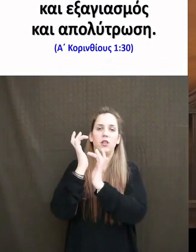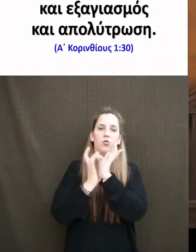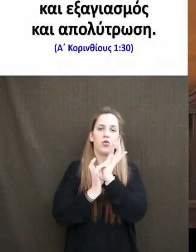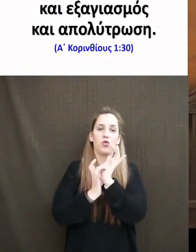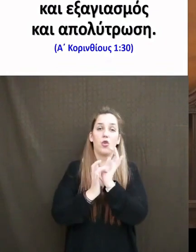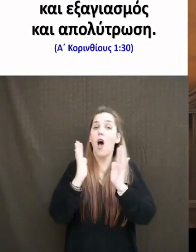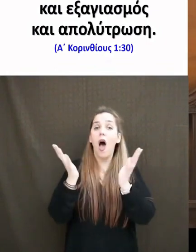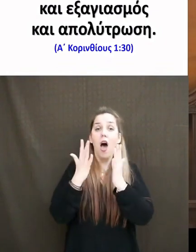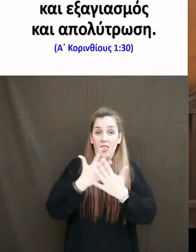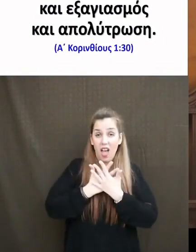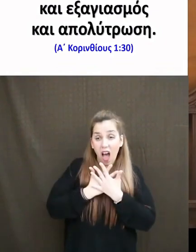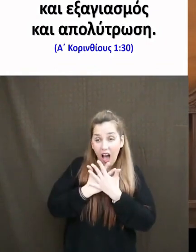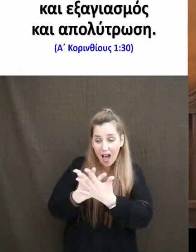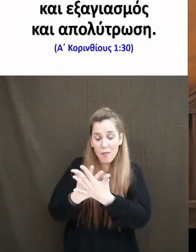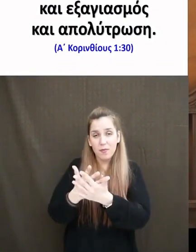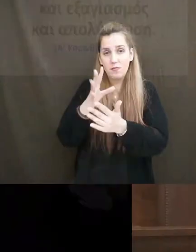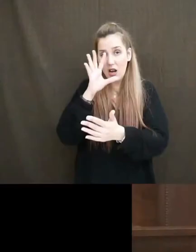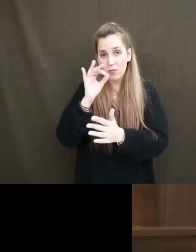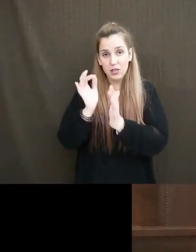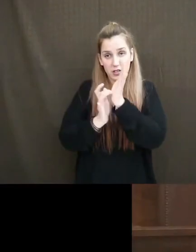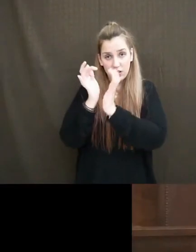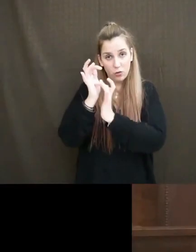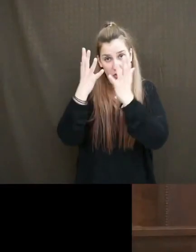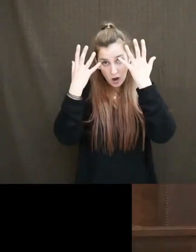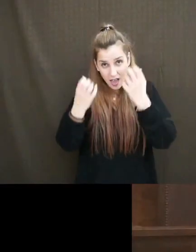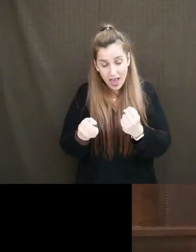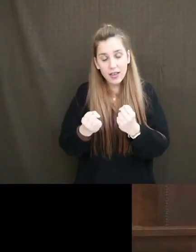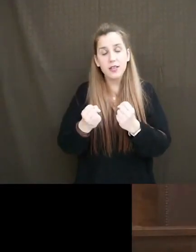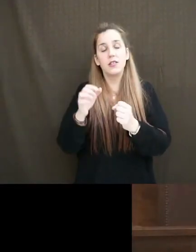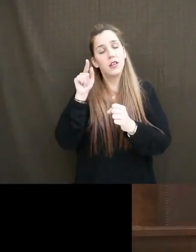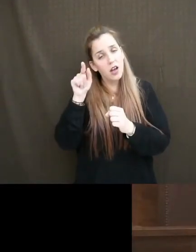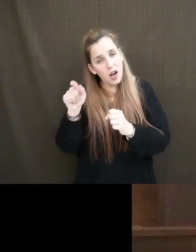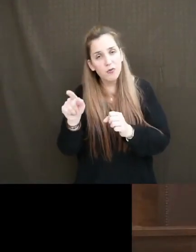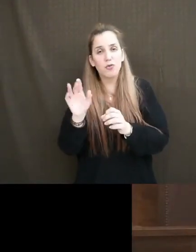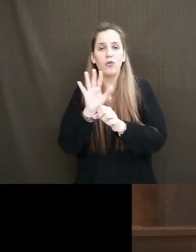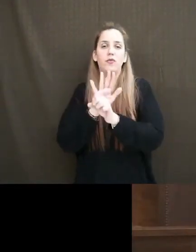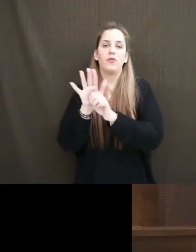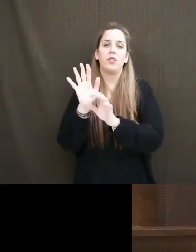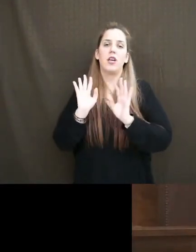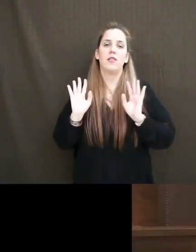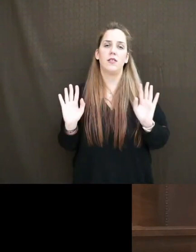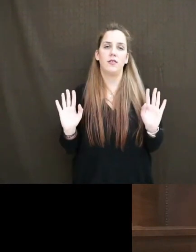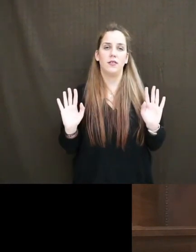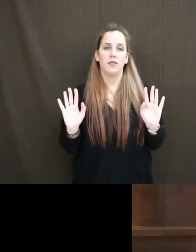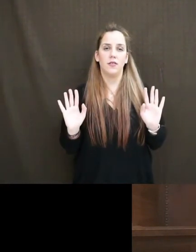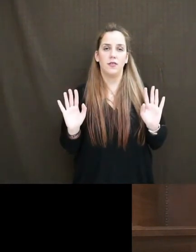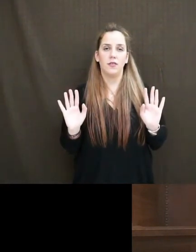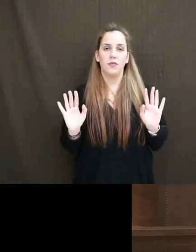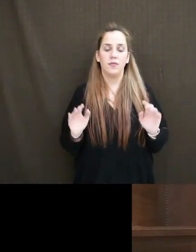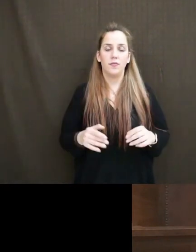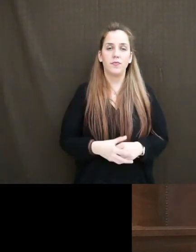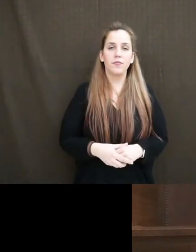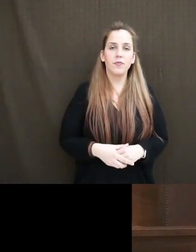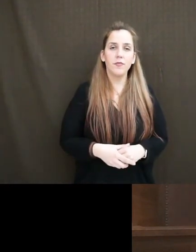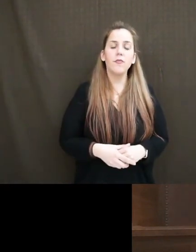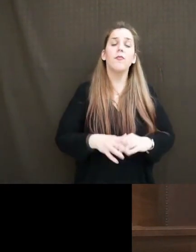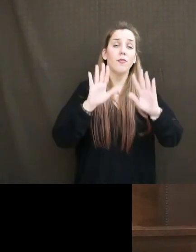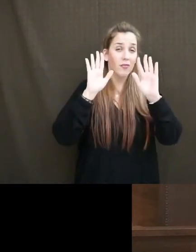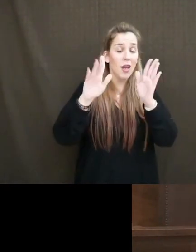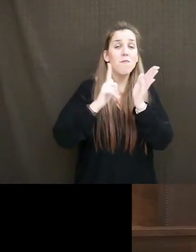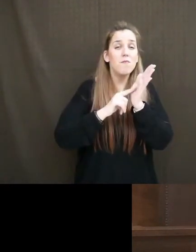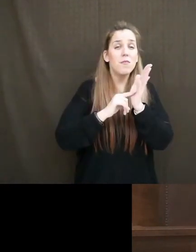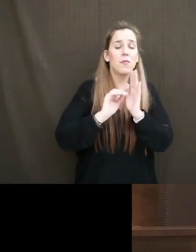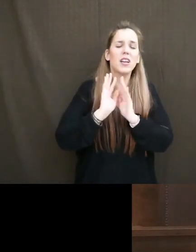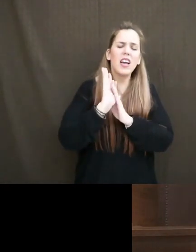πρέπει ο χριστιανός να πολεμάει συνέχεια. Γιατί στην πορεία της χριστιανικής ζωής μπορεί να ξαναγλιστρήσεις και να αρχίσεις